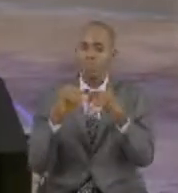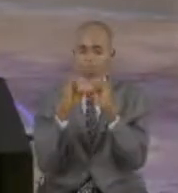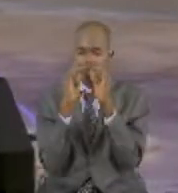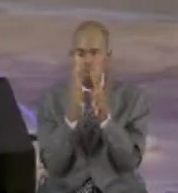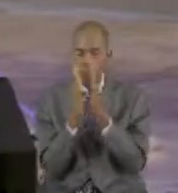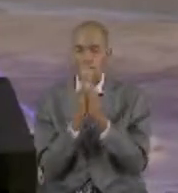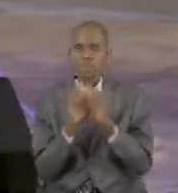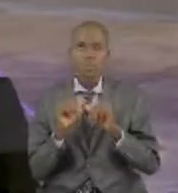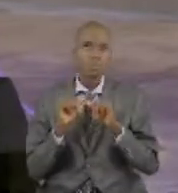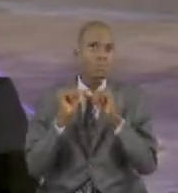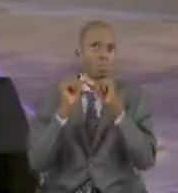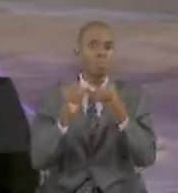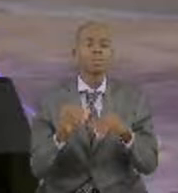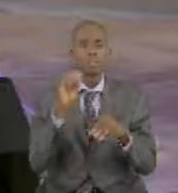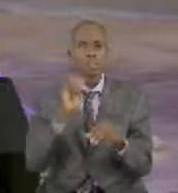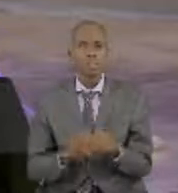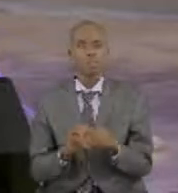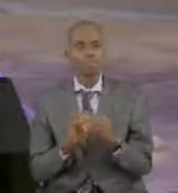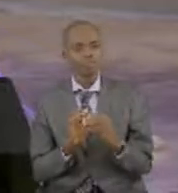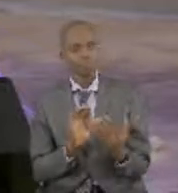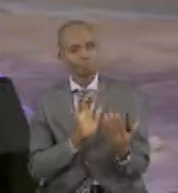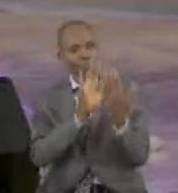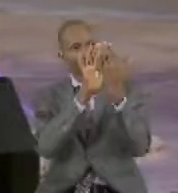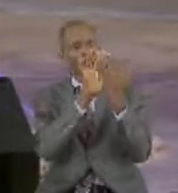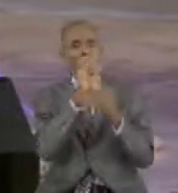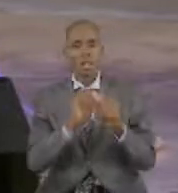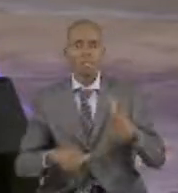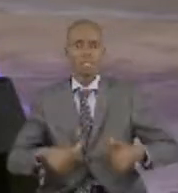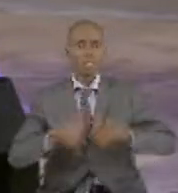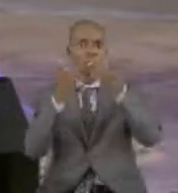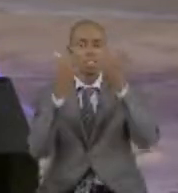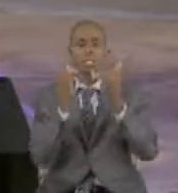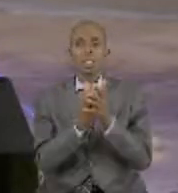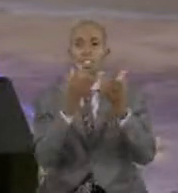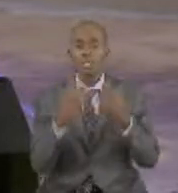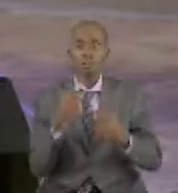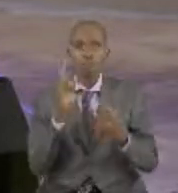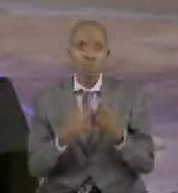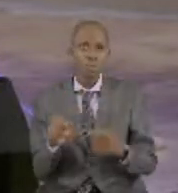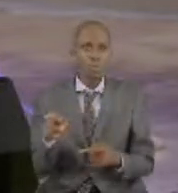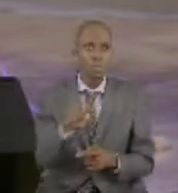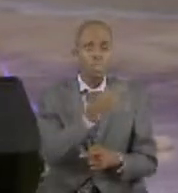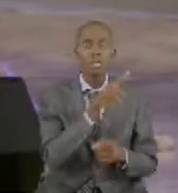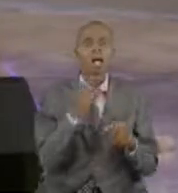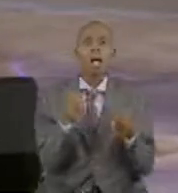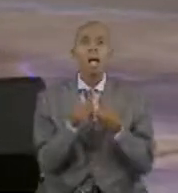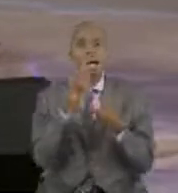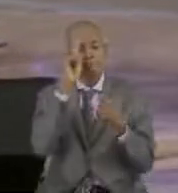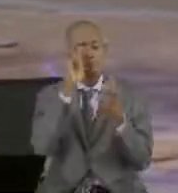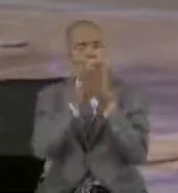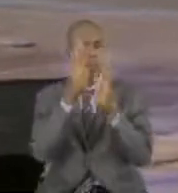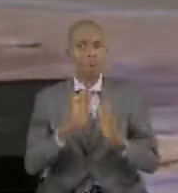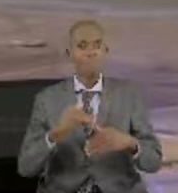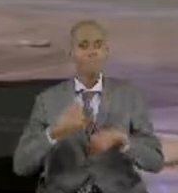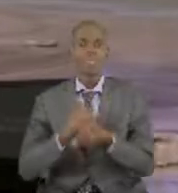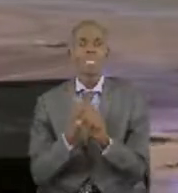prière, la persévérance dans l'affrontement de tout défi et tout ce qui vient à eux. En tant que croyants,